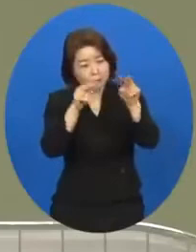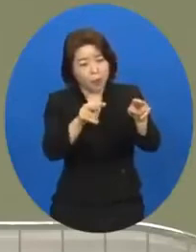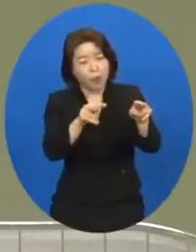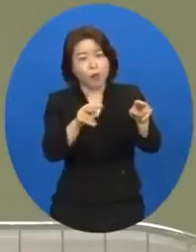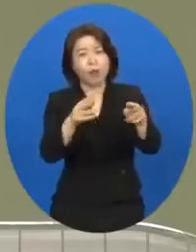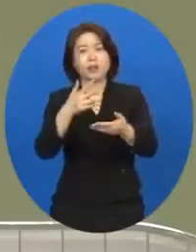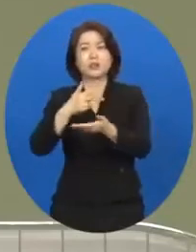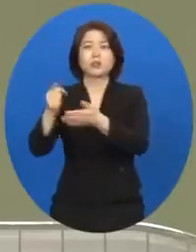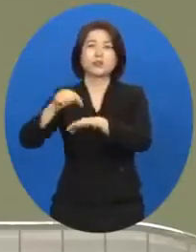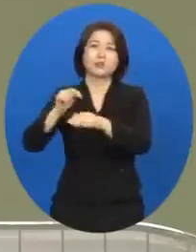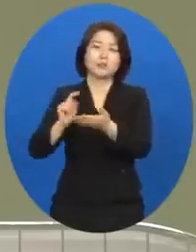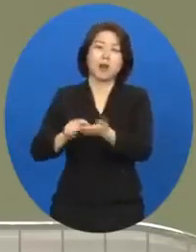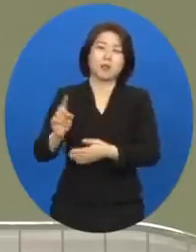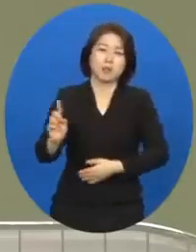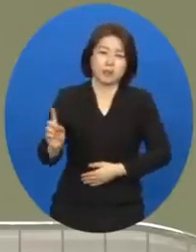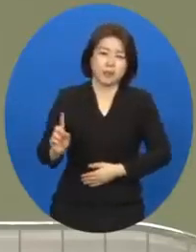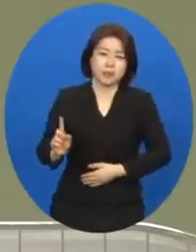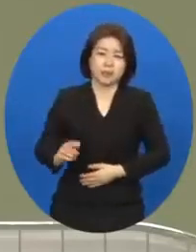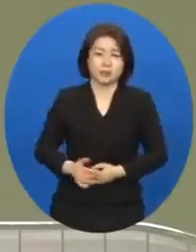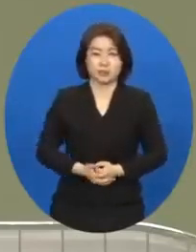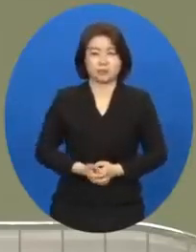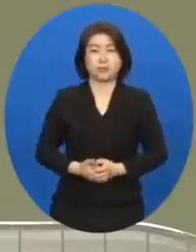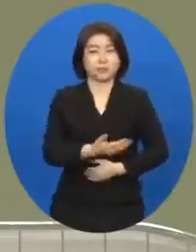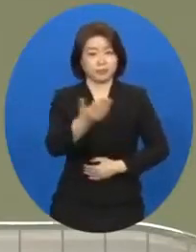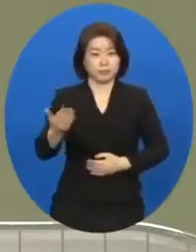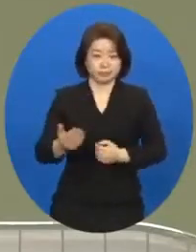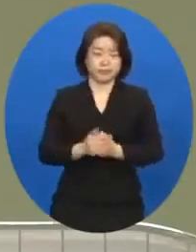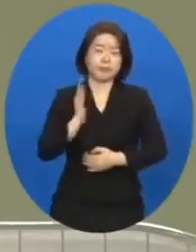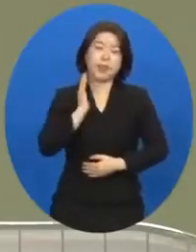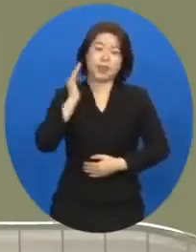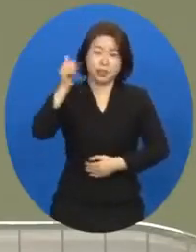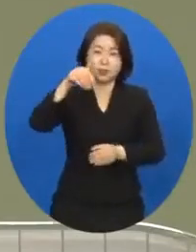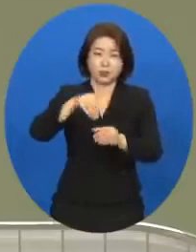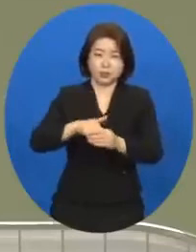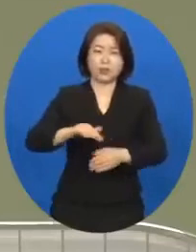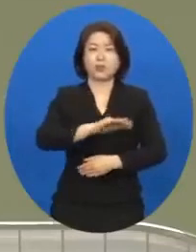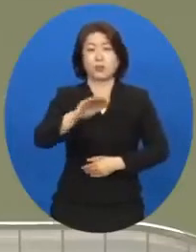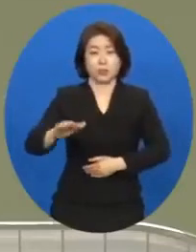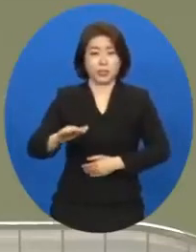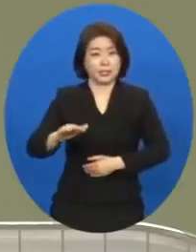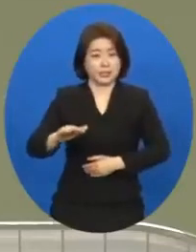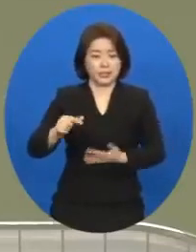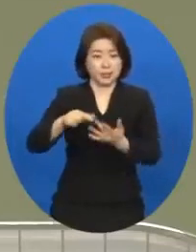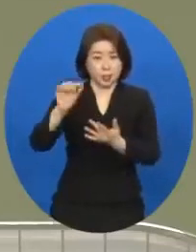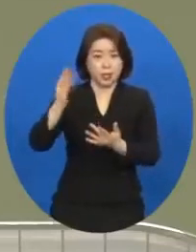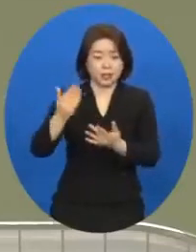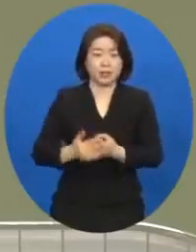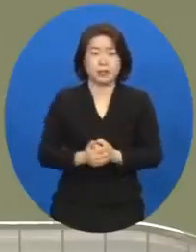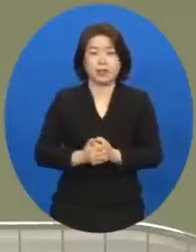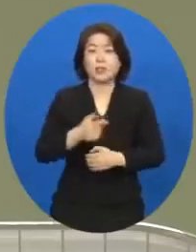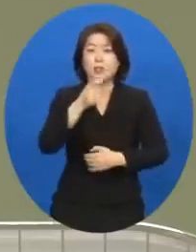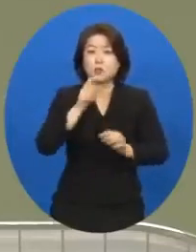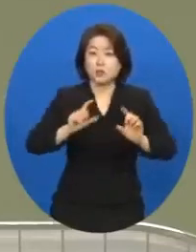어떻겠어요? 여러분, 대통령 선거를 우리가 치릅니다. 이제 이번 수요일에 우리가